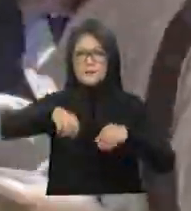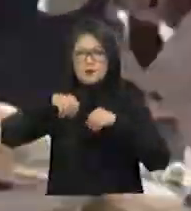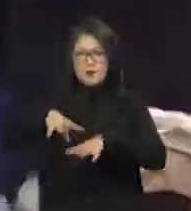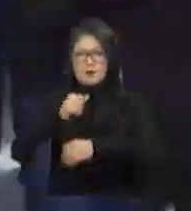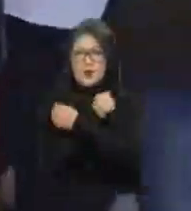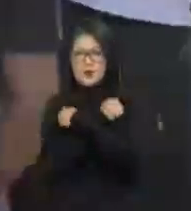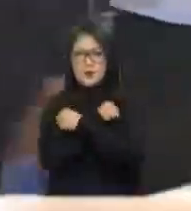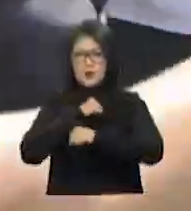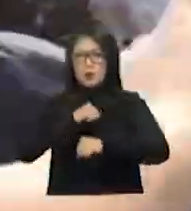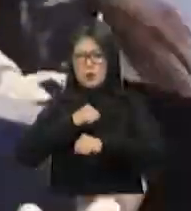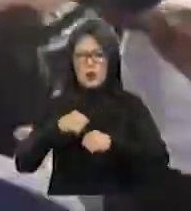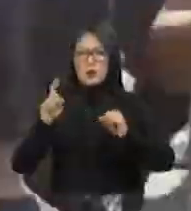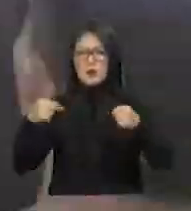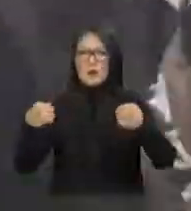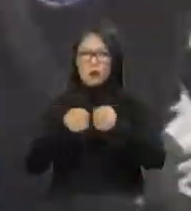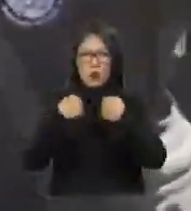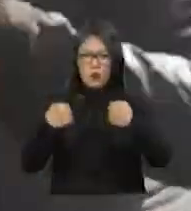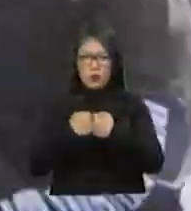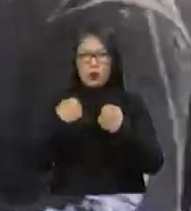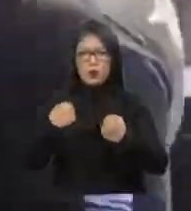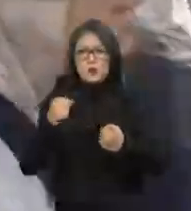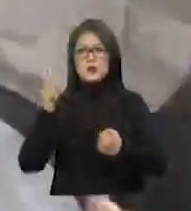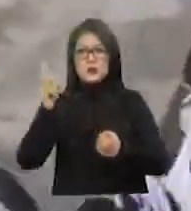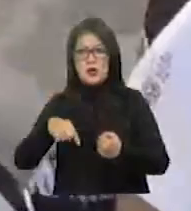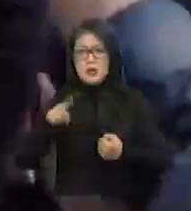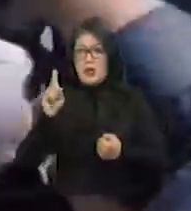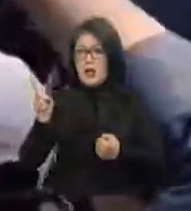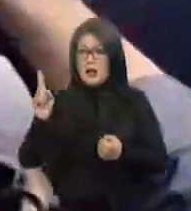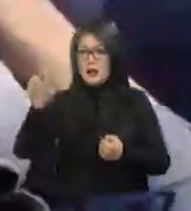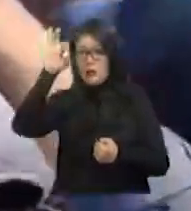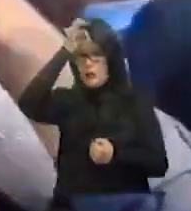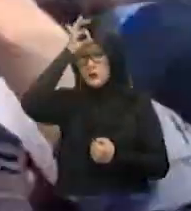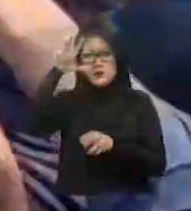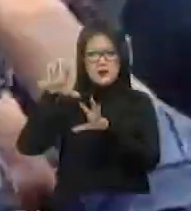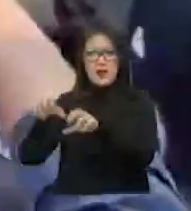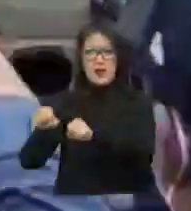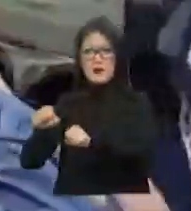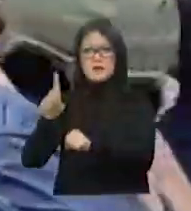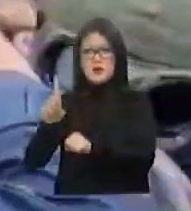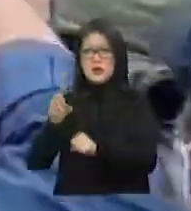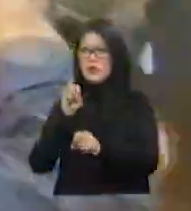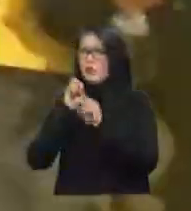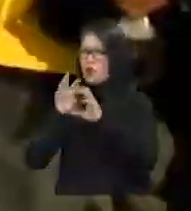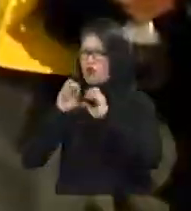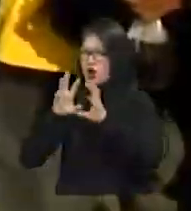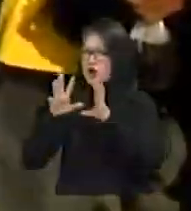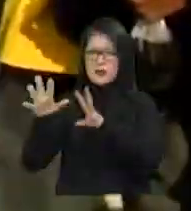keributan mereda setelah polisi mengamankan sejumlah orang yang dianggap sebagai provokator pemicu keributan